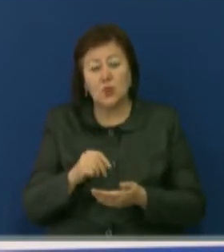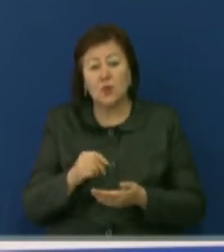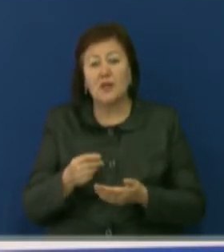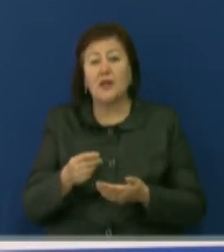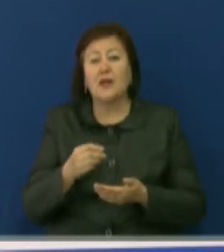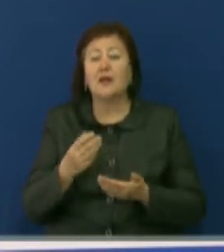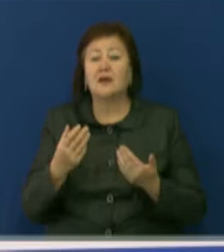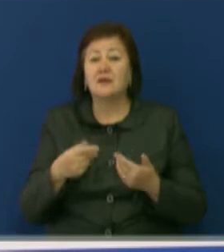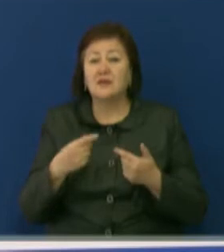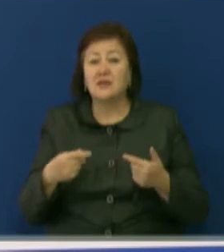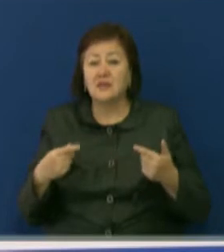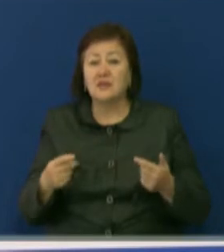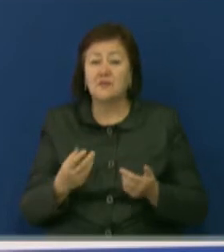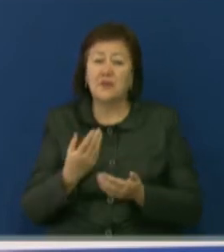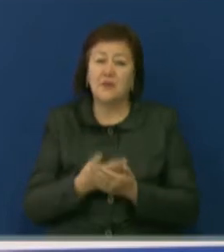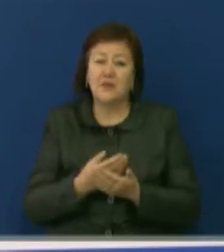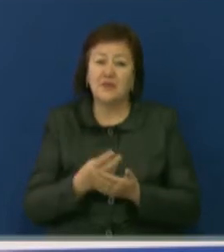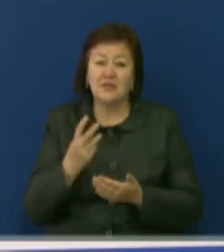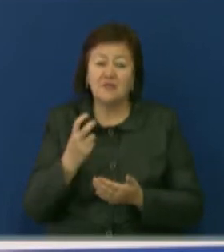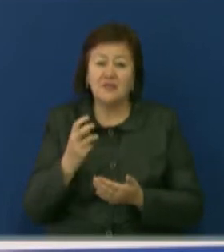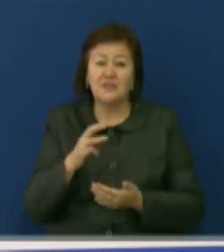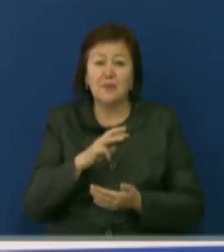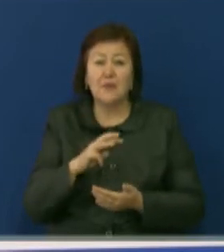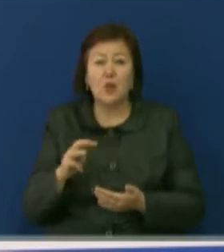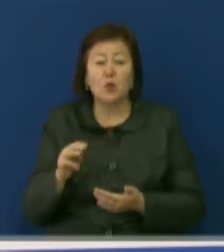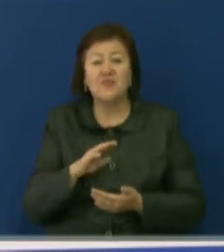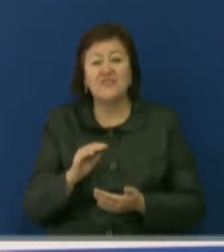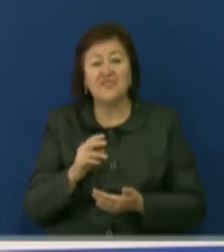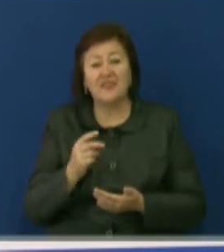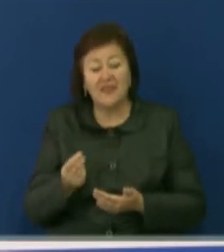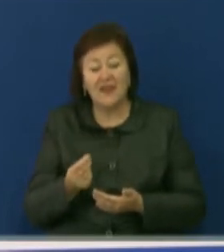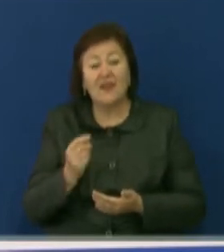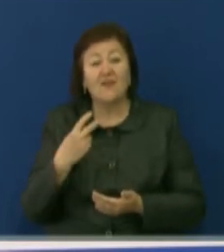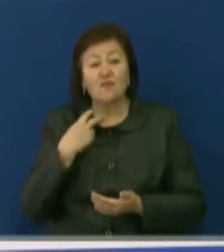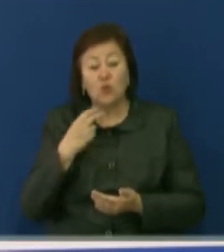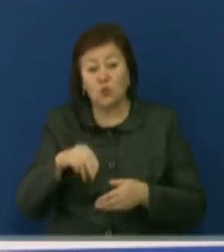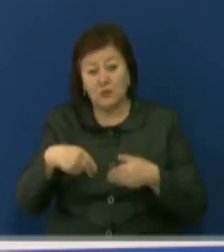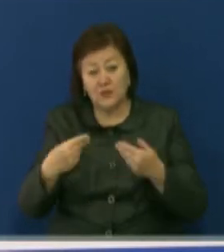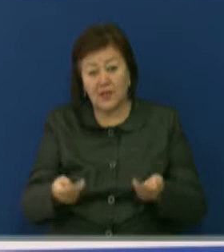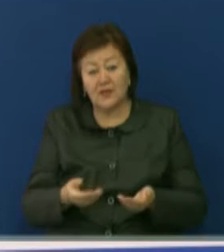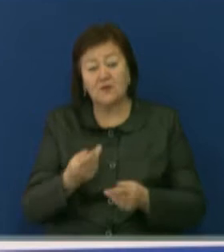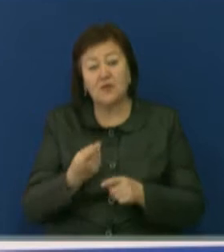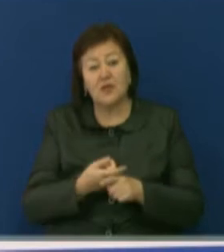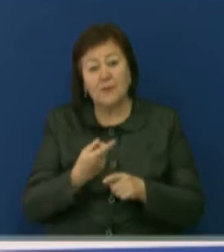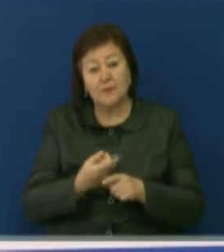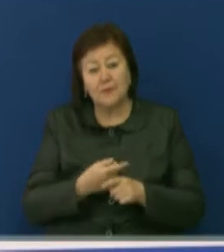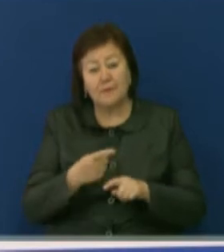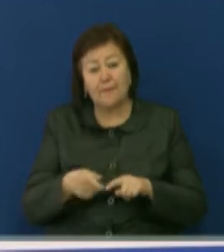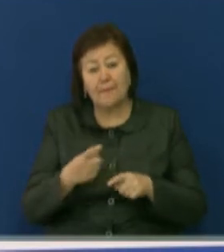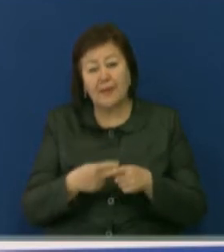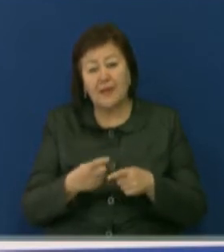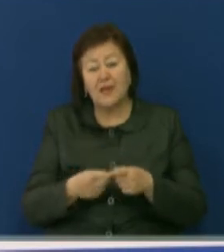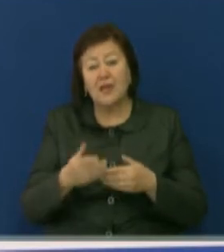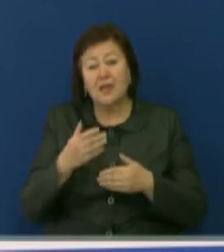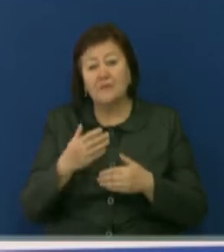үшін кәсіпорындарға 200 миллион теңге қарыз берілген. Сонымен қатар 500 миллион теңге қарыз картоп, сәбіз, пияз,